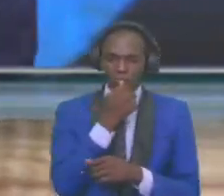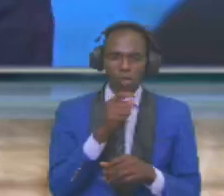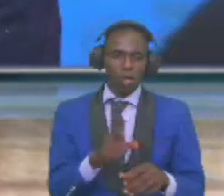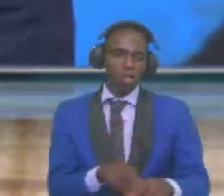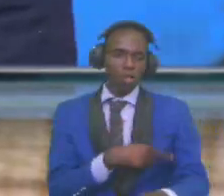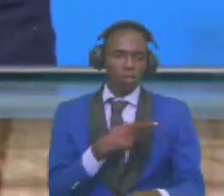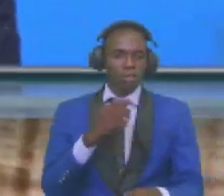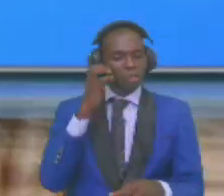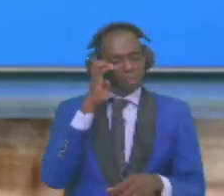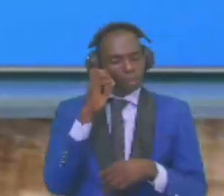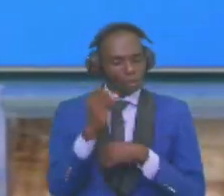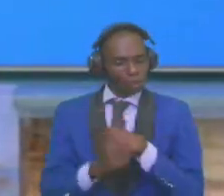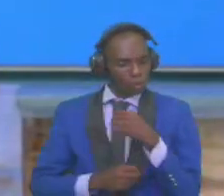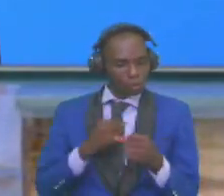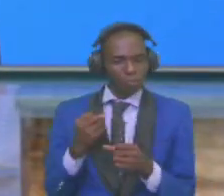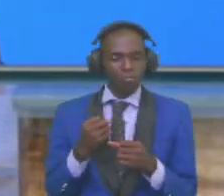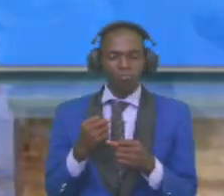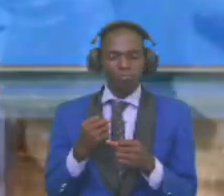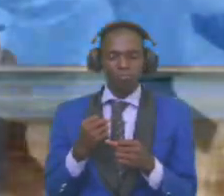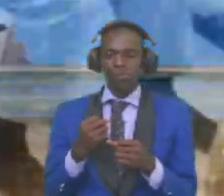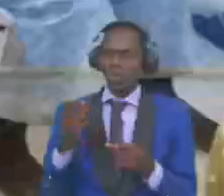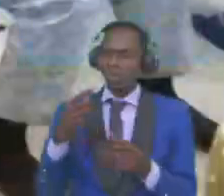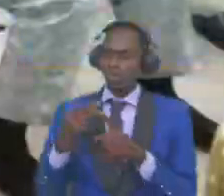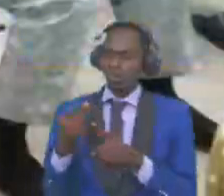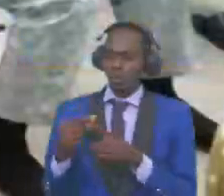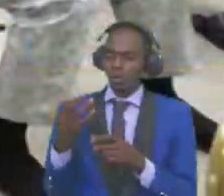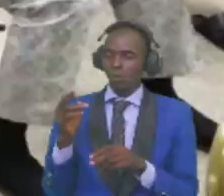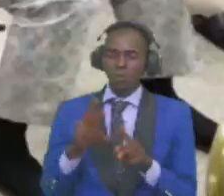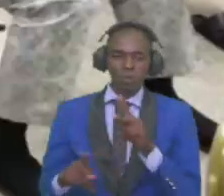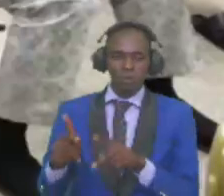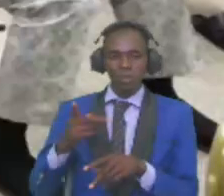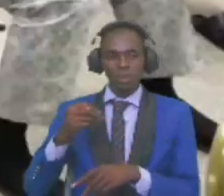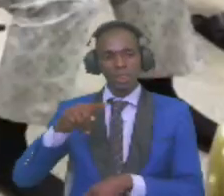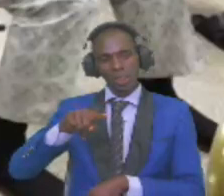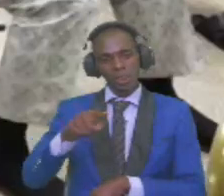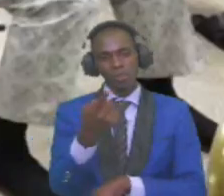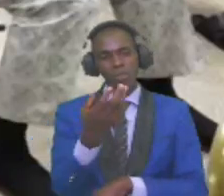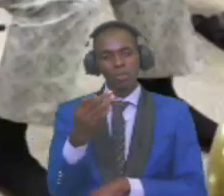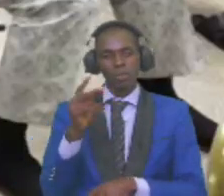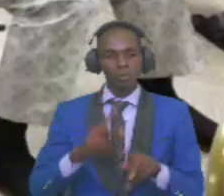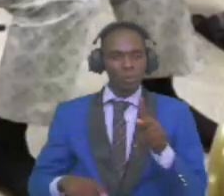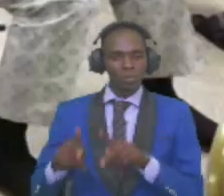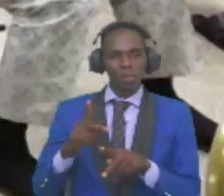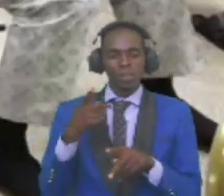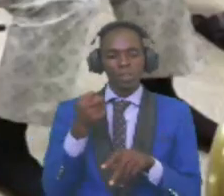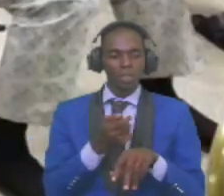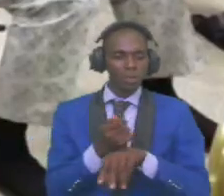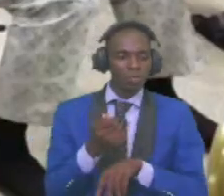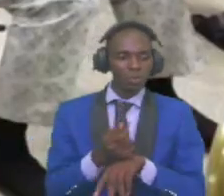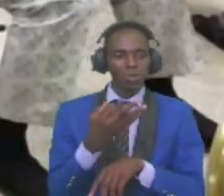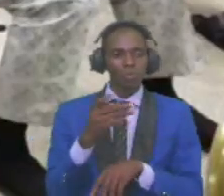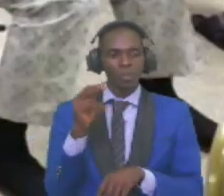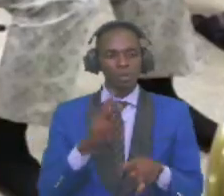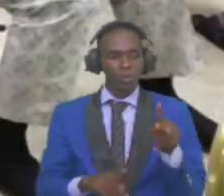impatiente il a souffert l'indignation des gens l'insulter des gens l'assaut